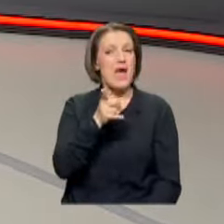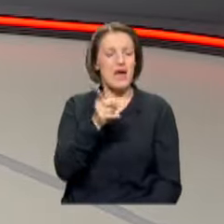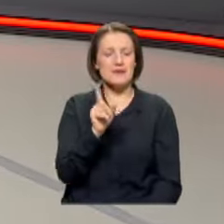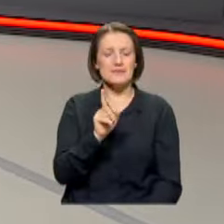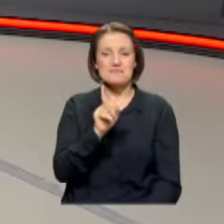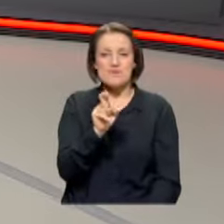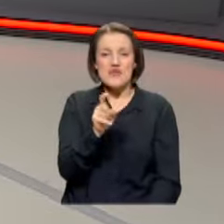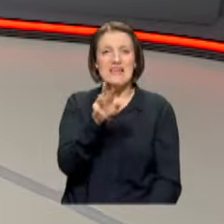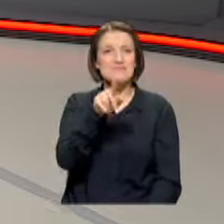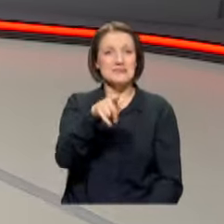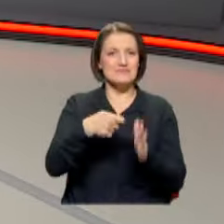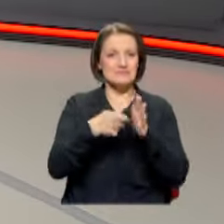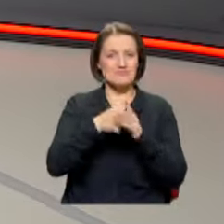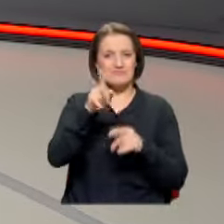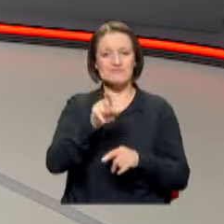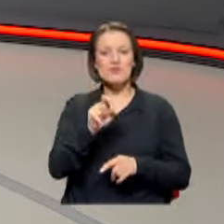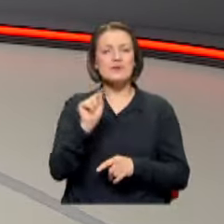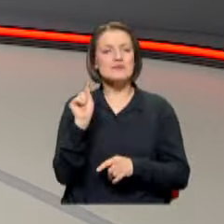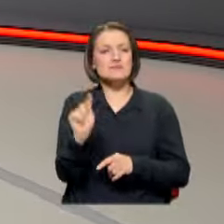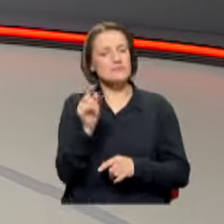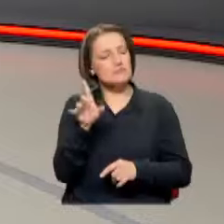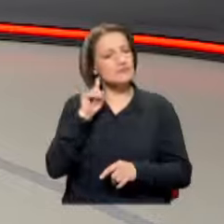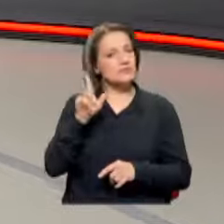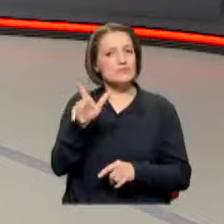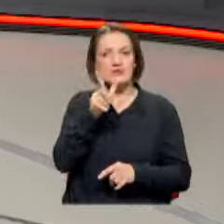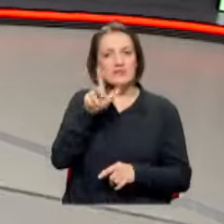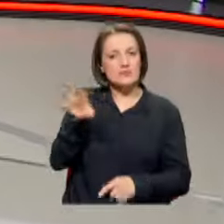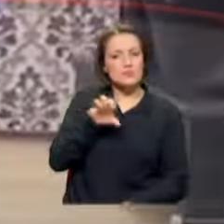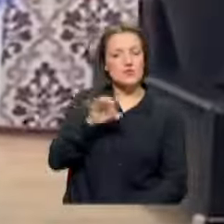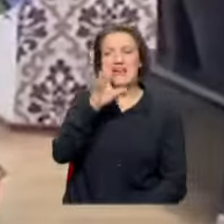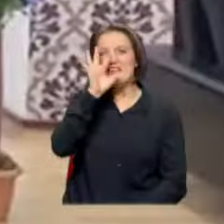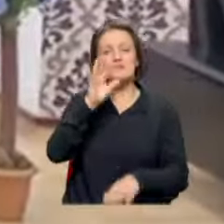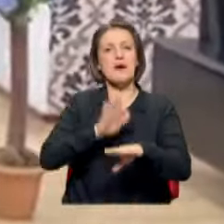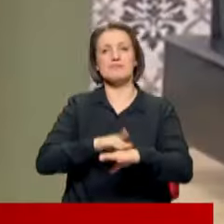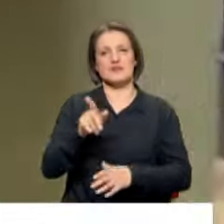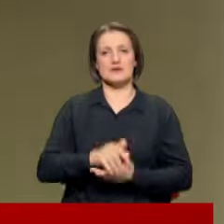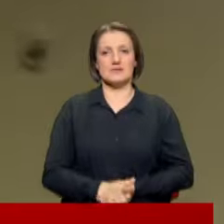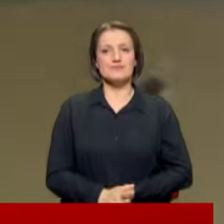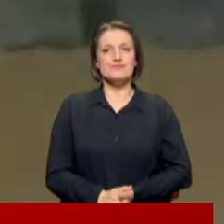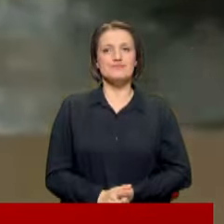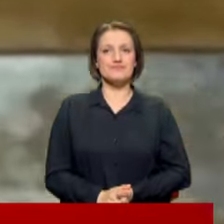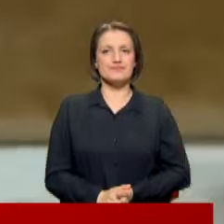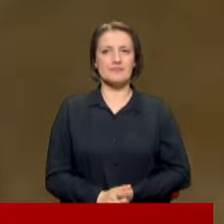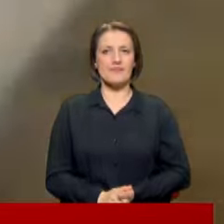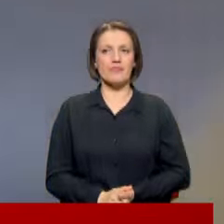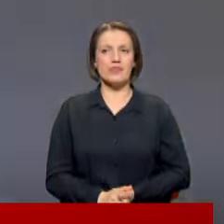bu. Belediyeye böcekleri kim yerleştirdi? Olacak bir şey varsa...